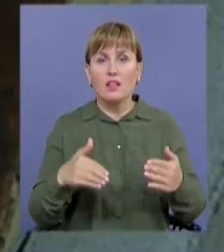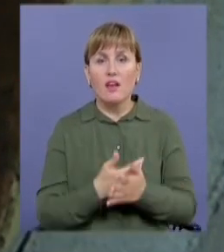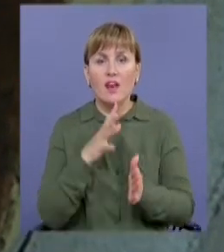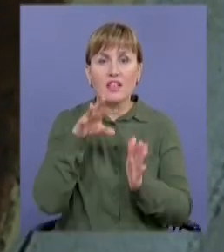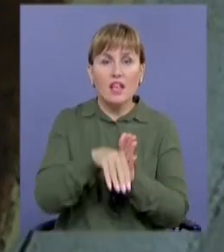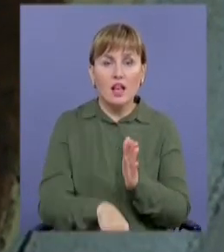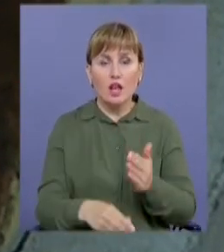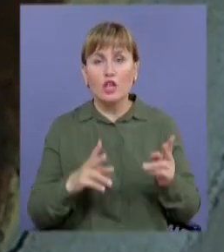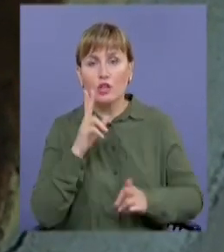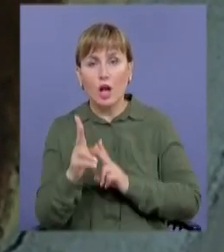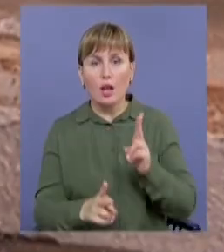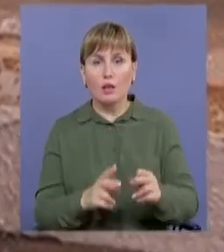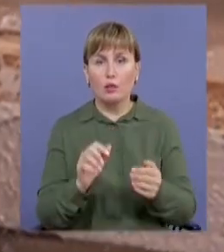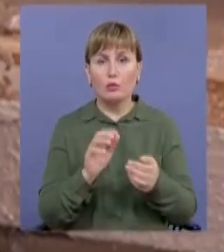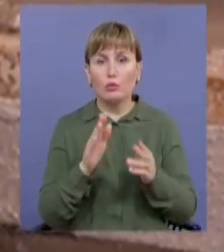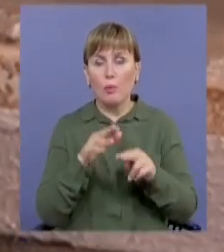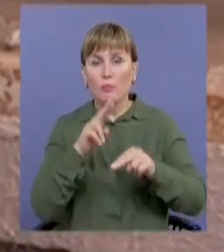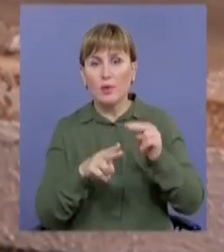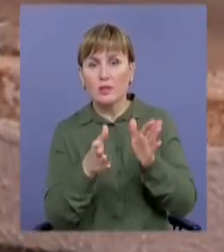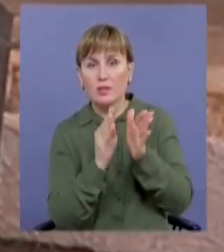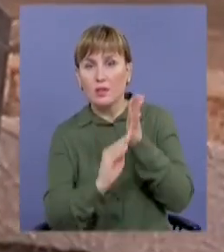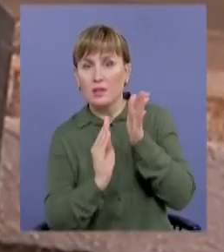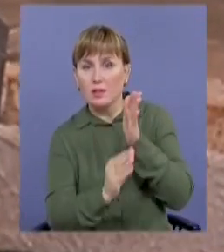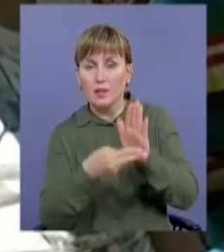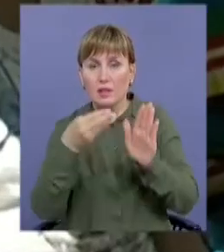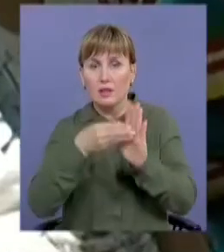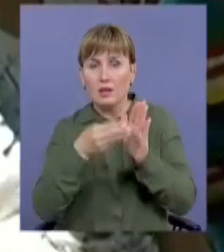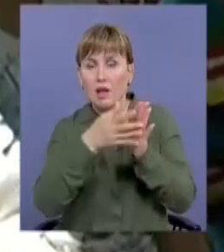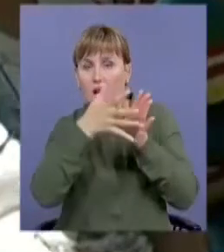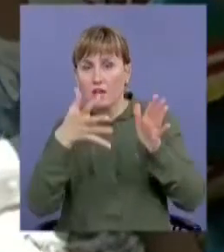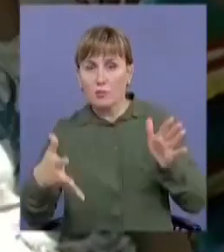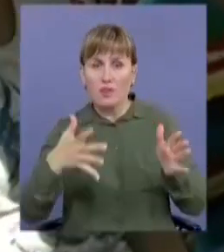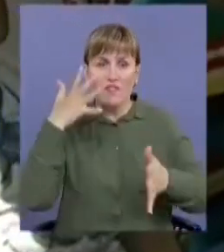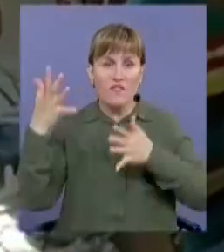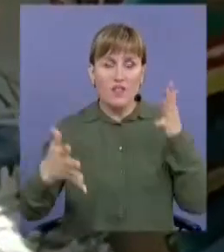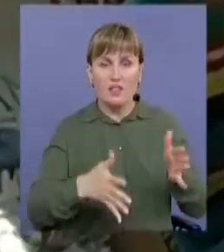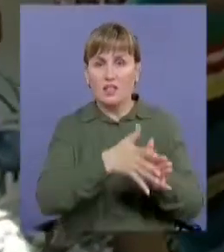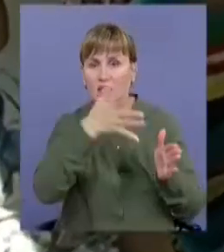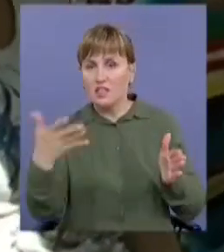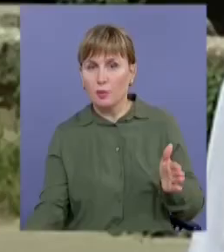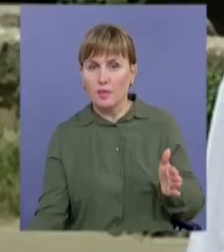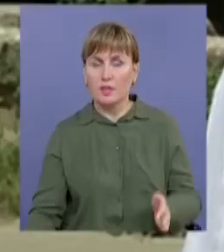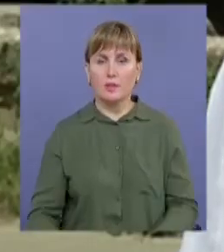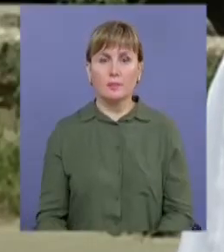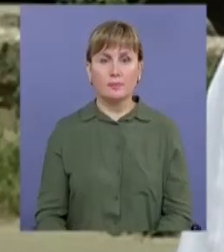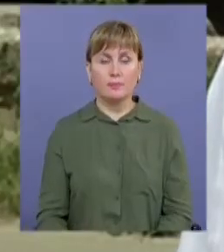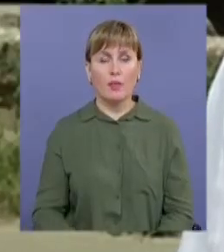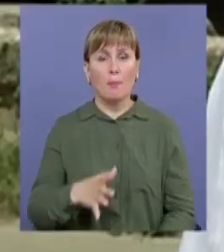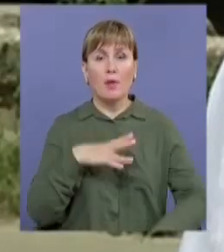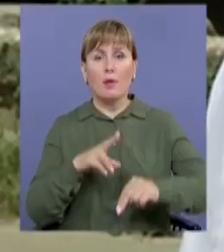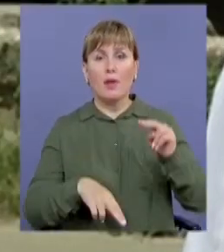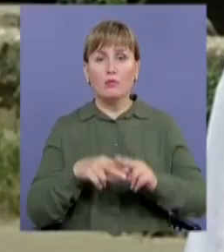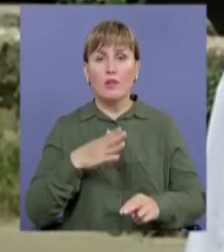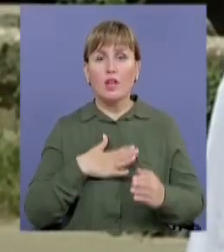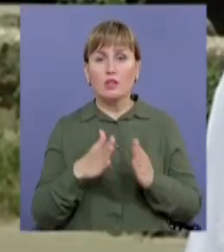новоселья. Они жалуются на облицовку домов, которая после дождей разбухает, а от порывов ветра сыпется вниз. Было построено наши